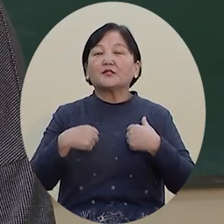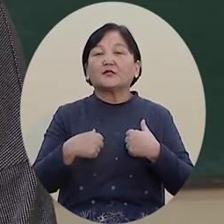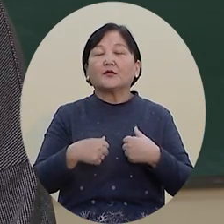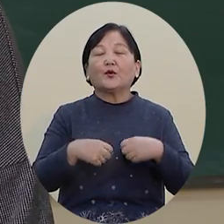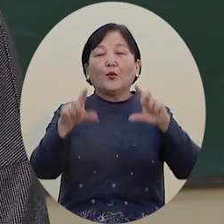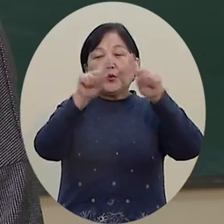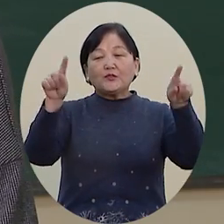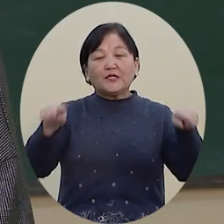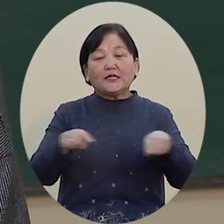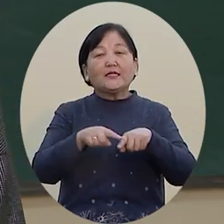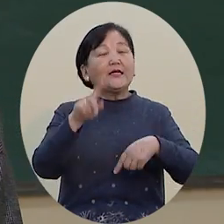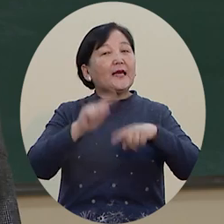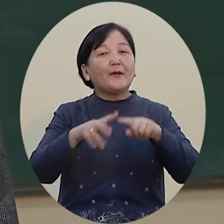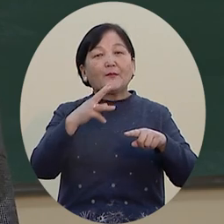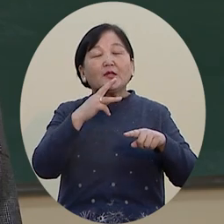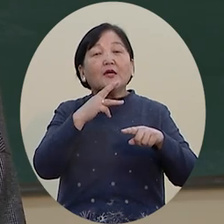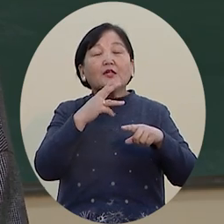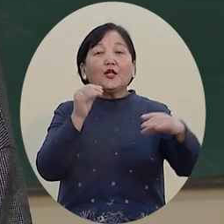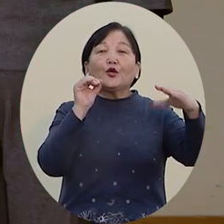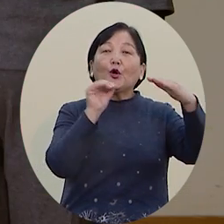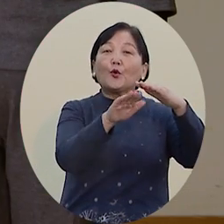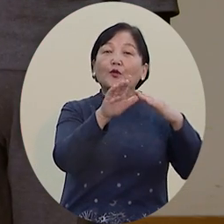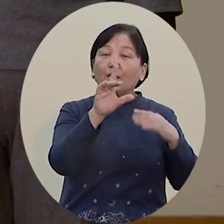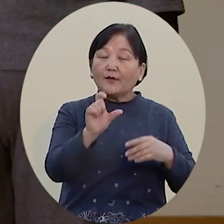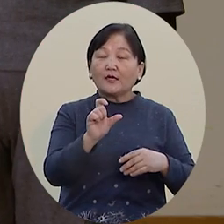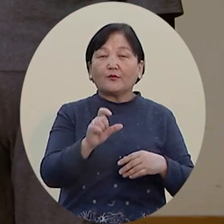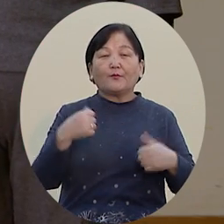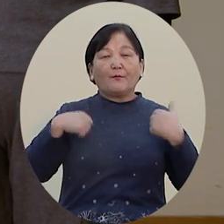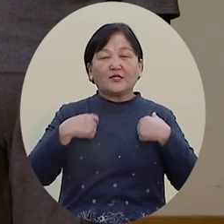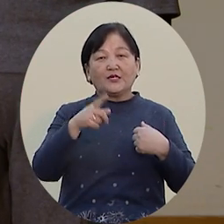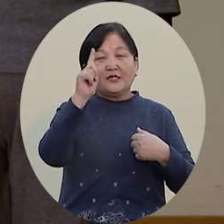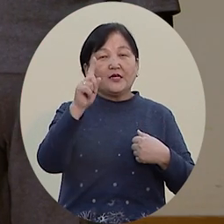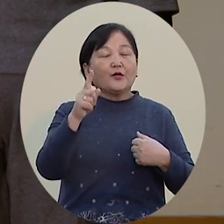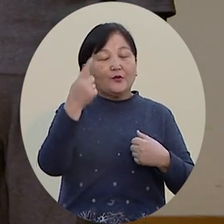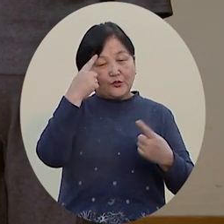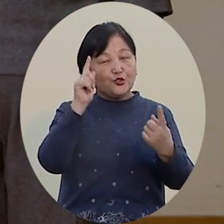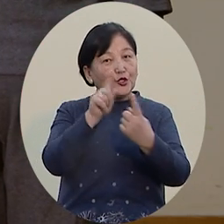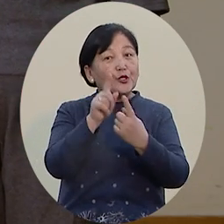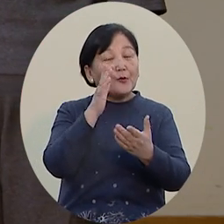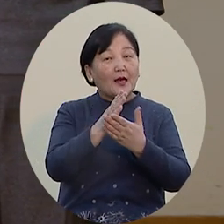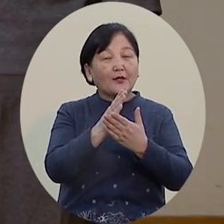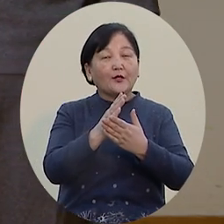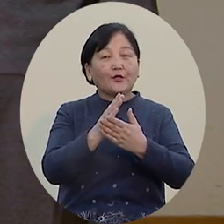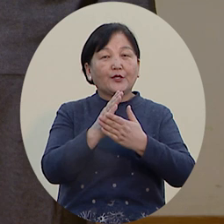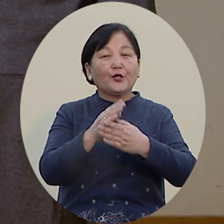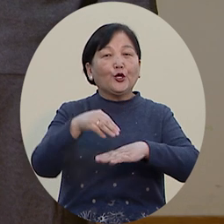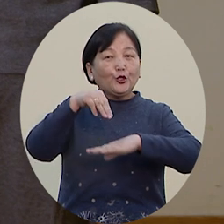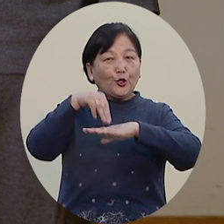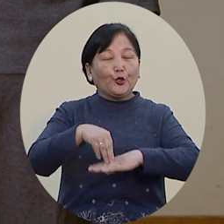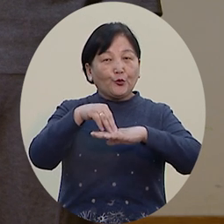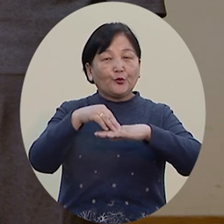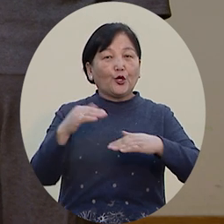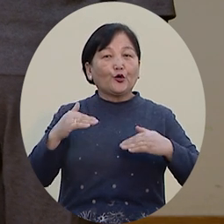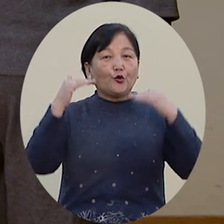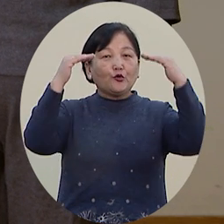багш нь болохоор яг хүснэгтэндээ ямар мэдээлэл оруулах вэ гэхээр багшийн баримтлалтдаг нэг зорилго байдаг. За доктортой хөгжлийн зорилтыг биелүүлэх. За